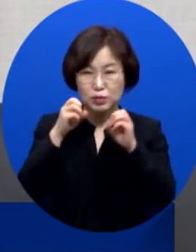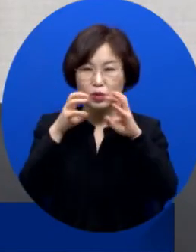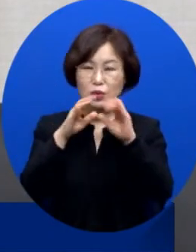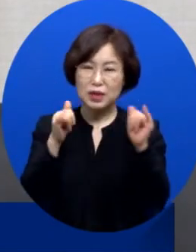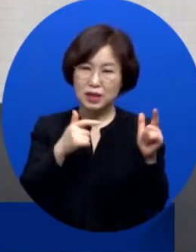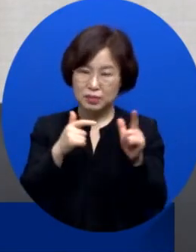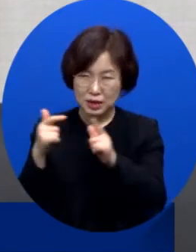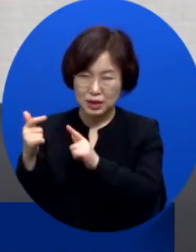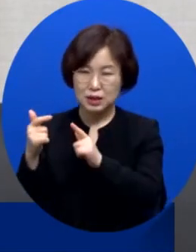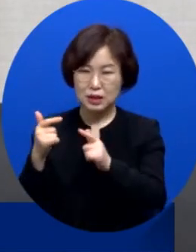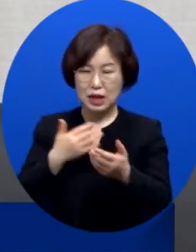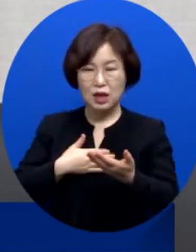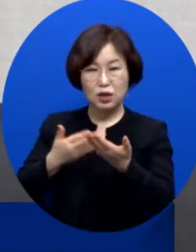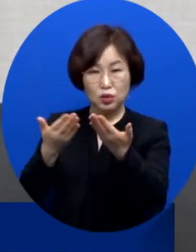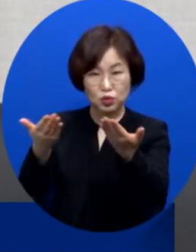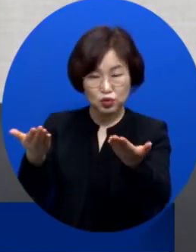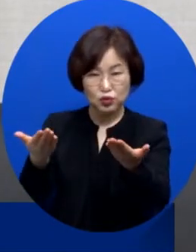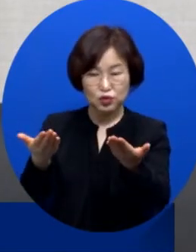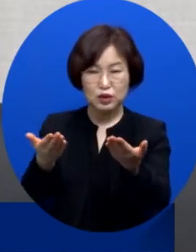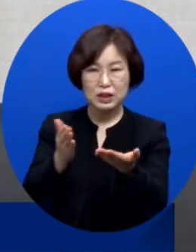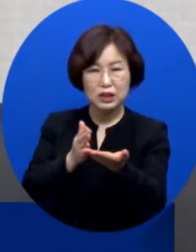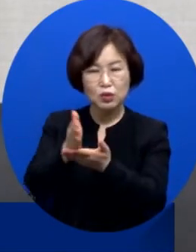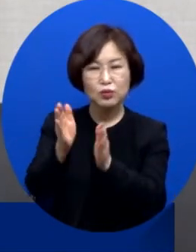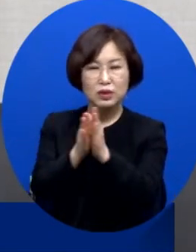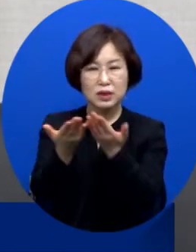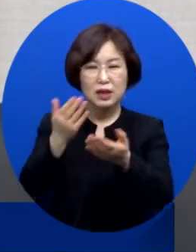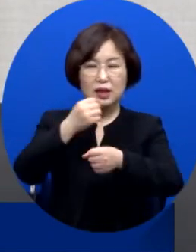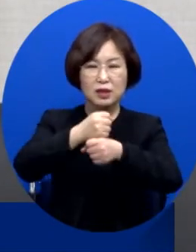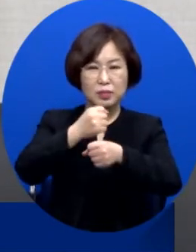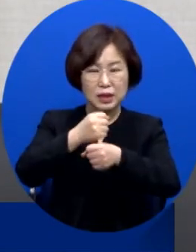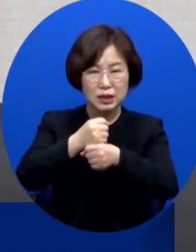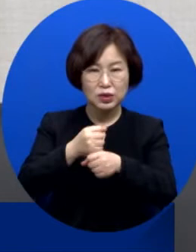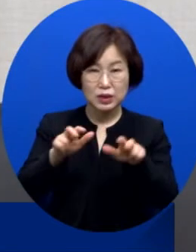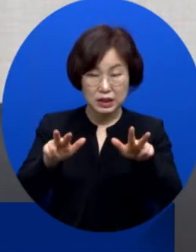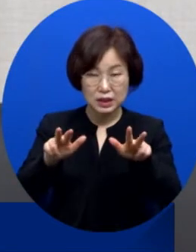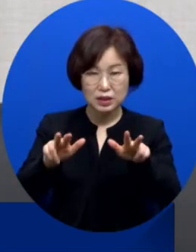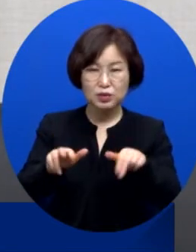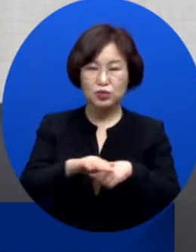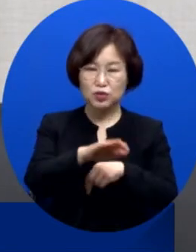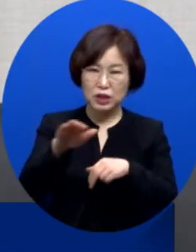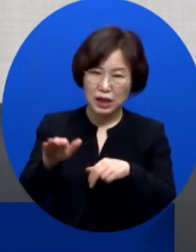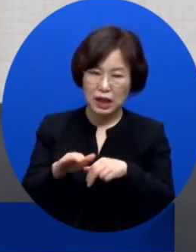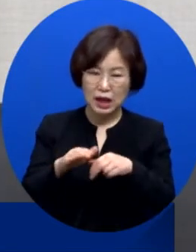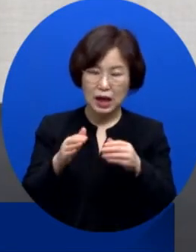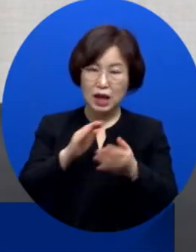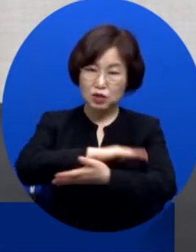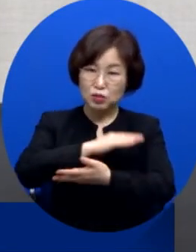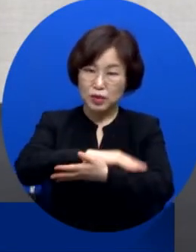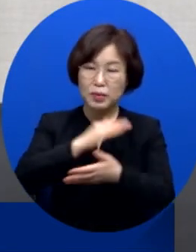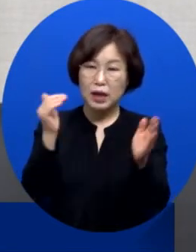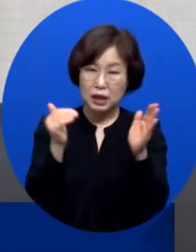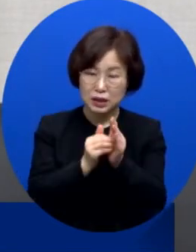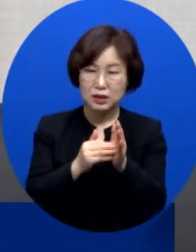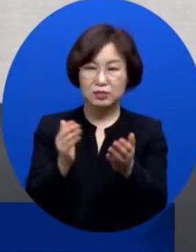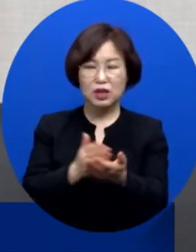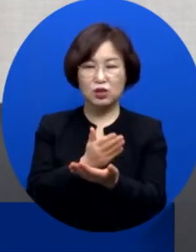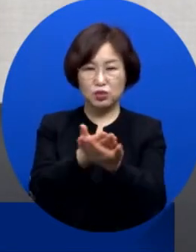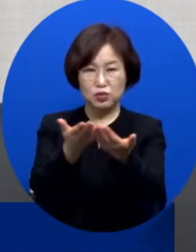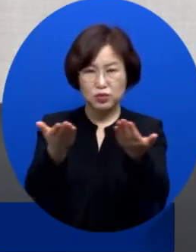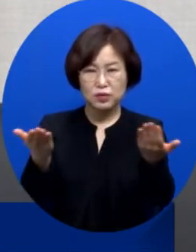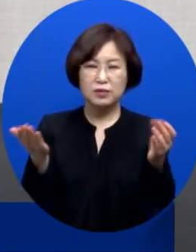제공할 그런 전문 교재 를 만들어서 지금 저희가 이것을 취 간을 맞춰 것이고 한국의 보급을 지금